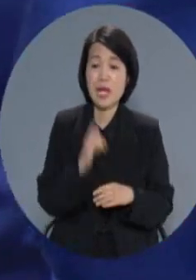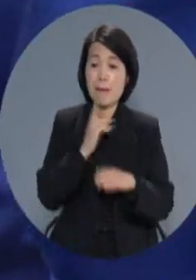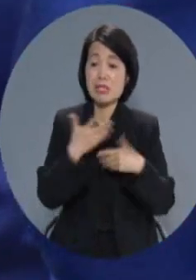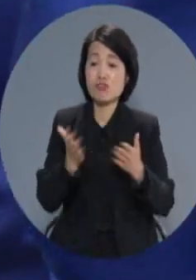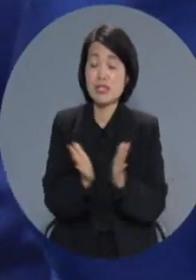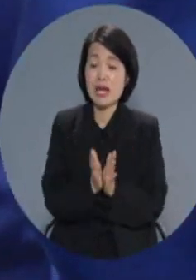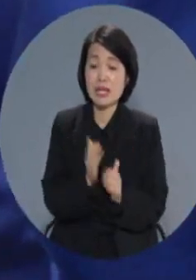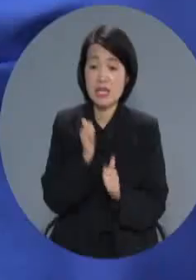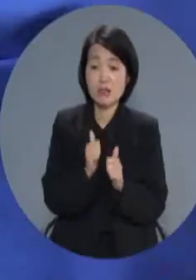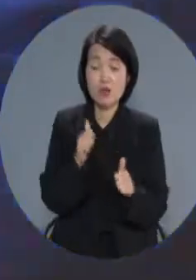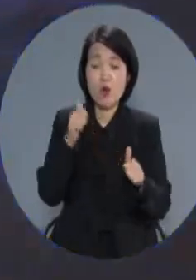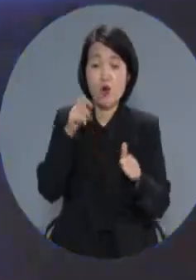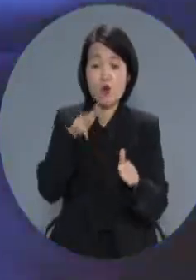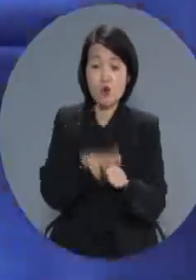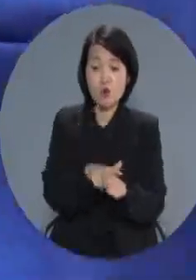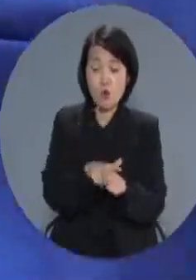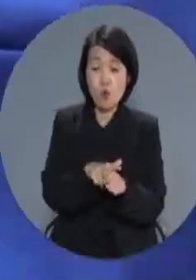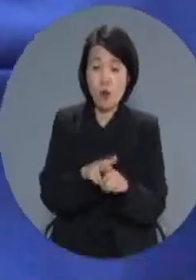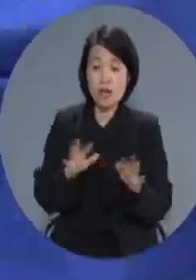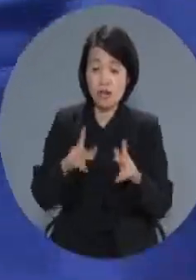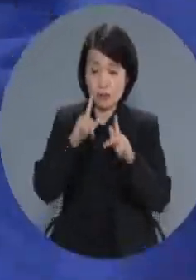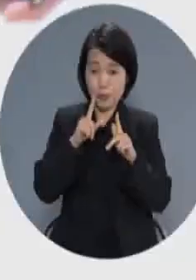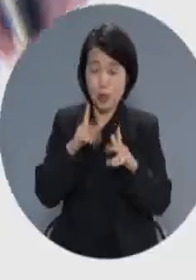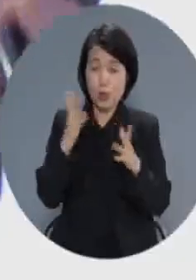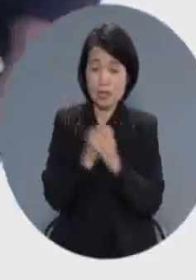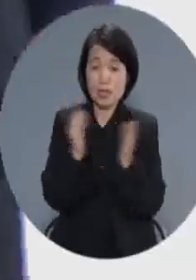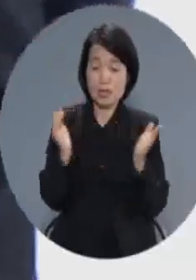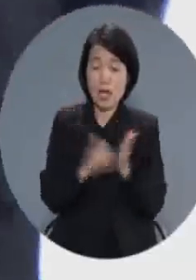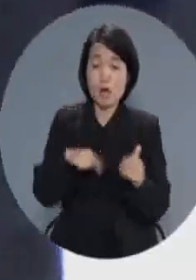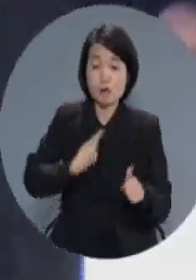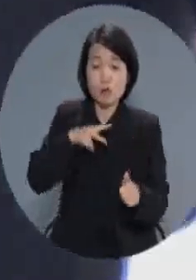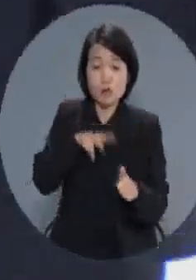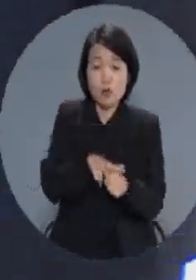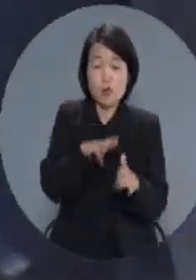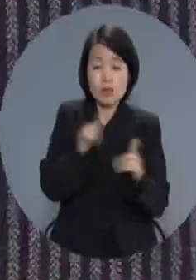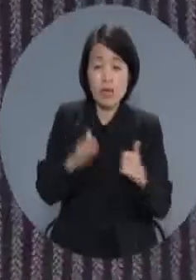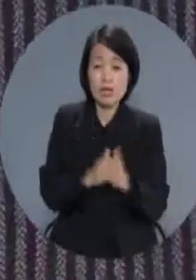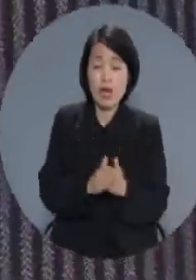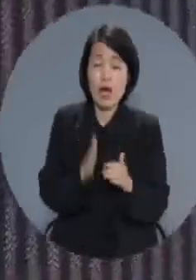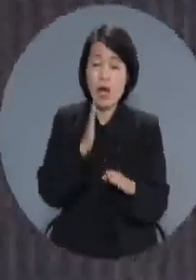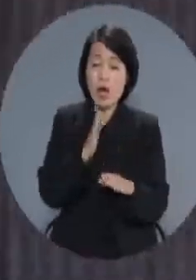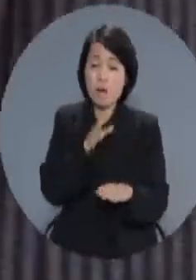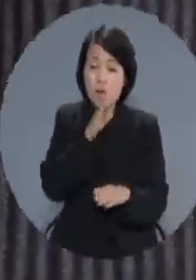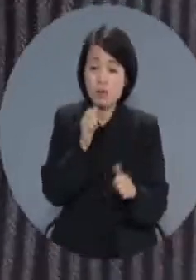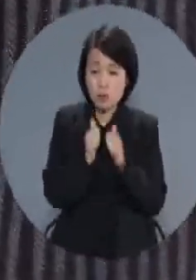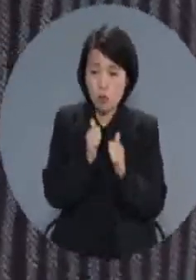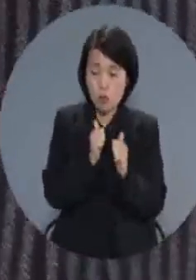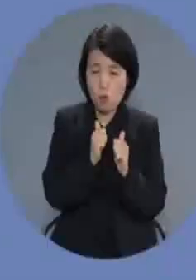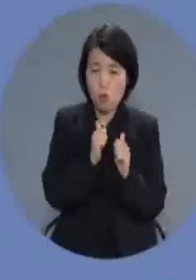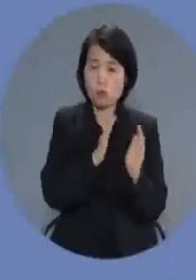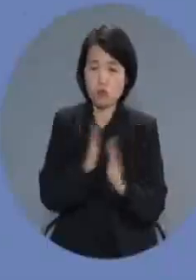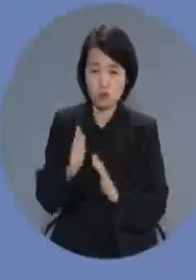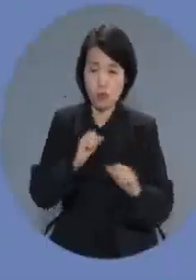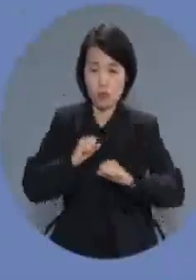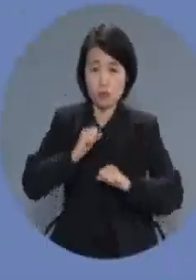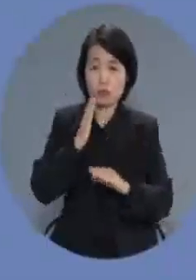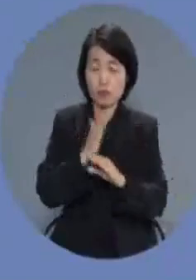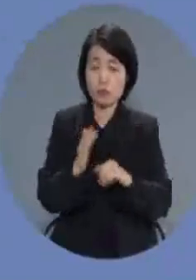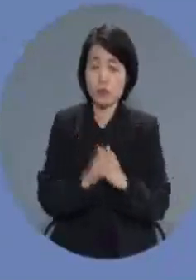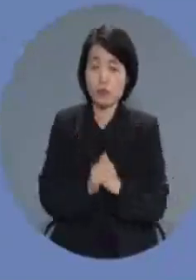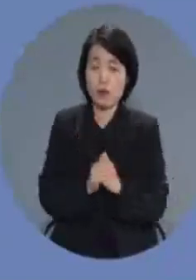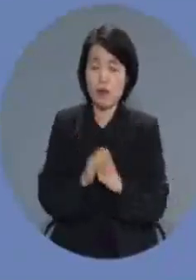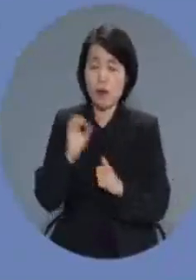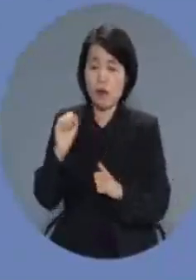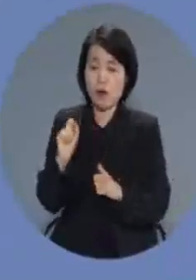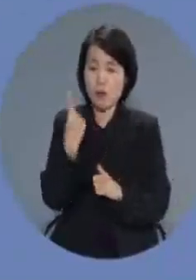민주당이 경선 후보 대진표를 완성하고 무소속 후보군들도 본선 준비에 속도를 내고 있는 시점.